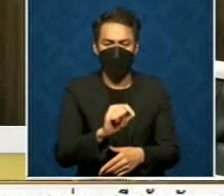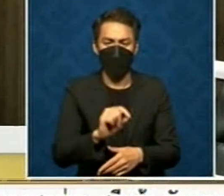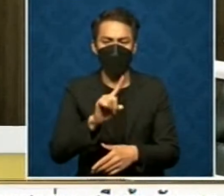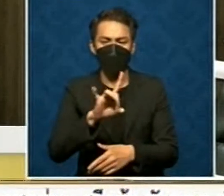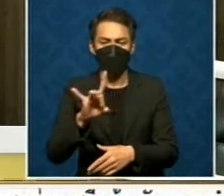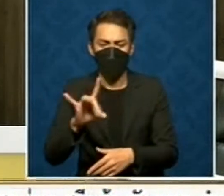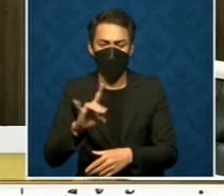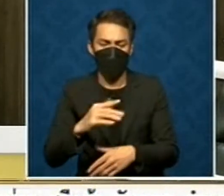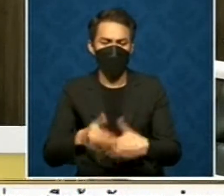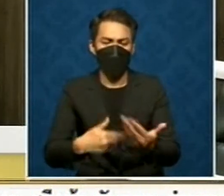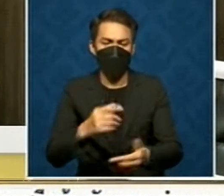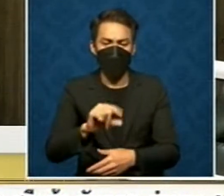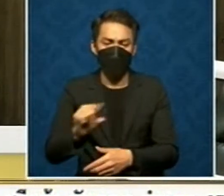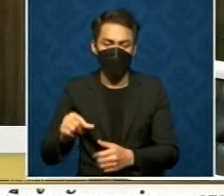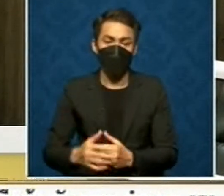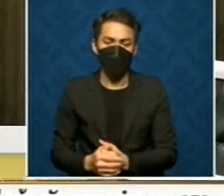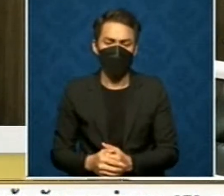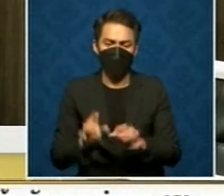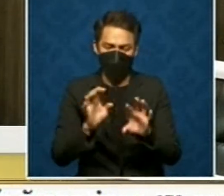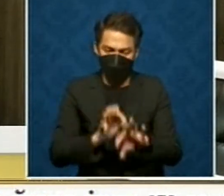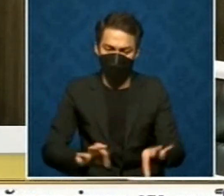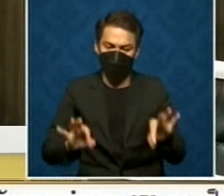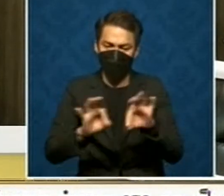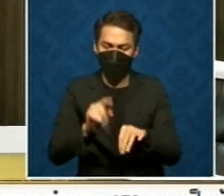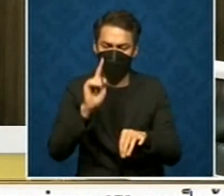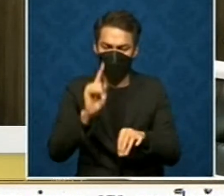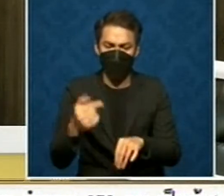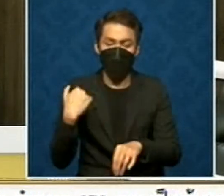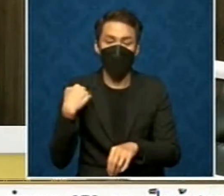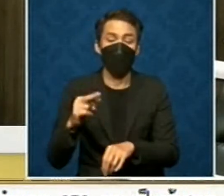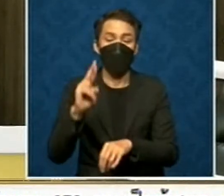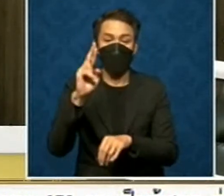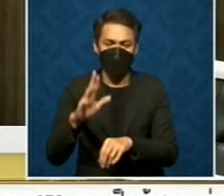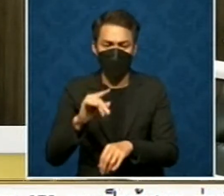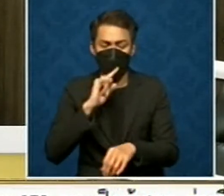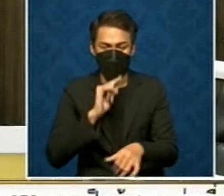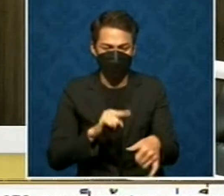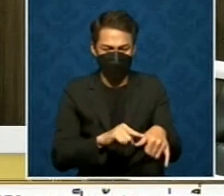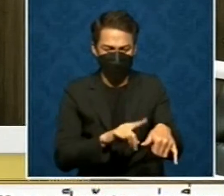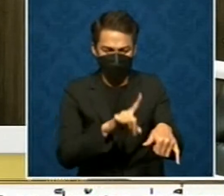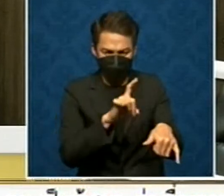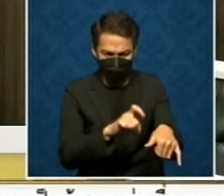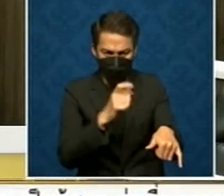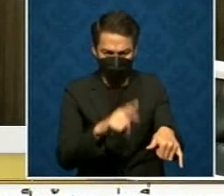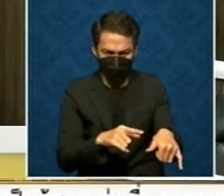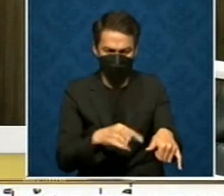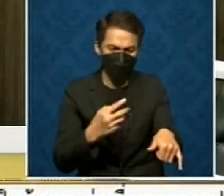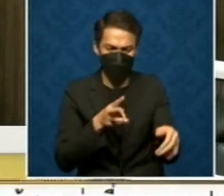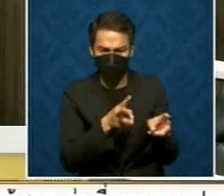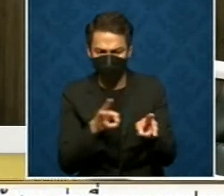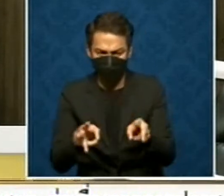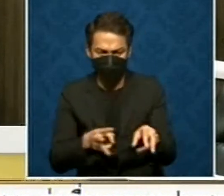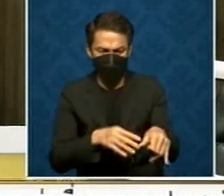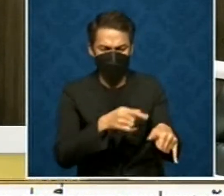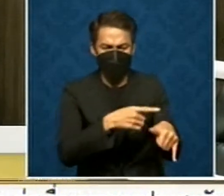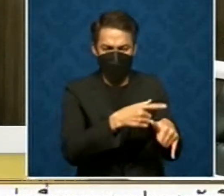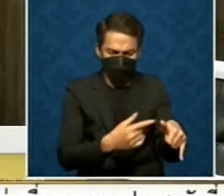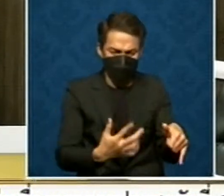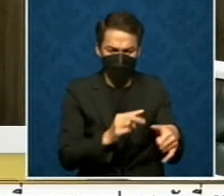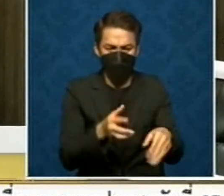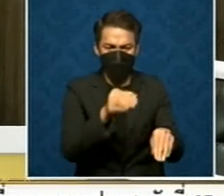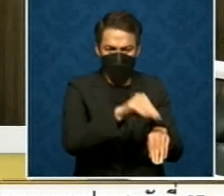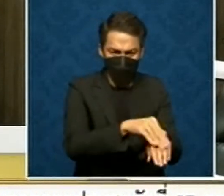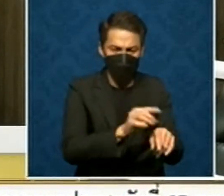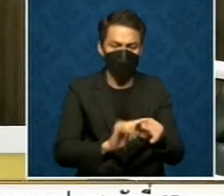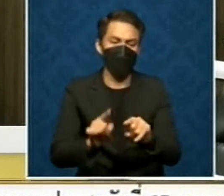ต้องมระบบ Rendering System ทำรายสร้างสัตวตดเชื้ออย่มีคภาพต่มานะครับคพกบอ